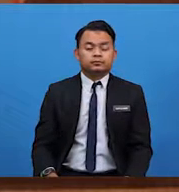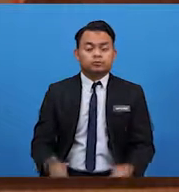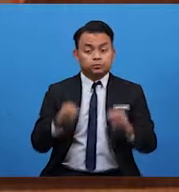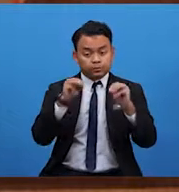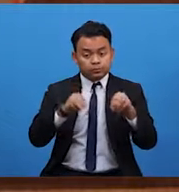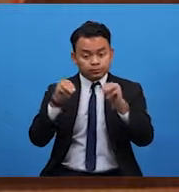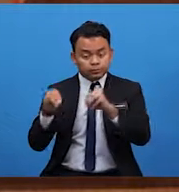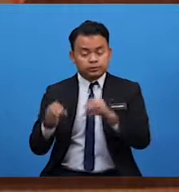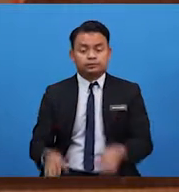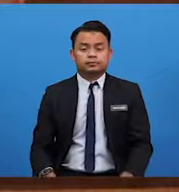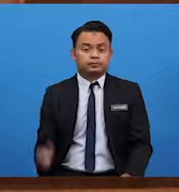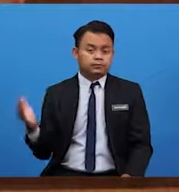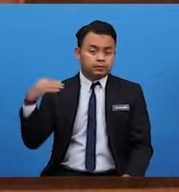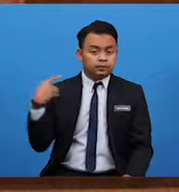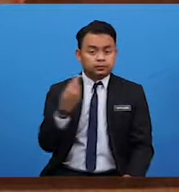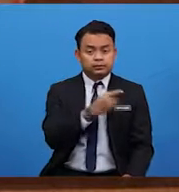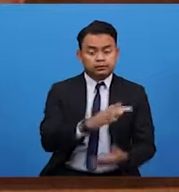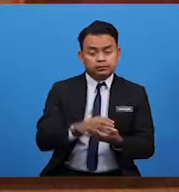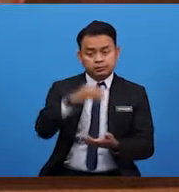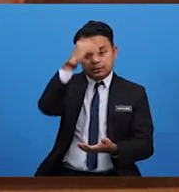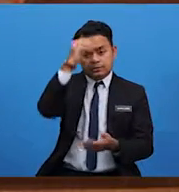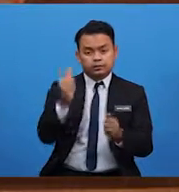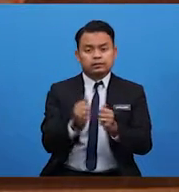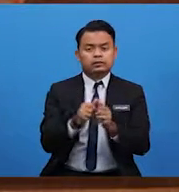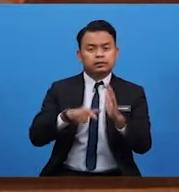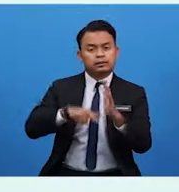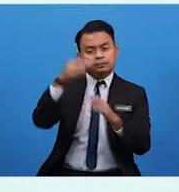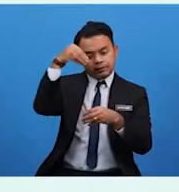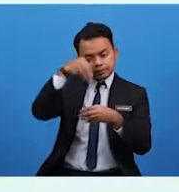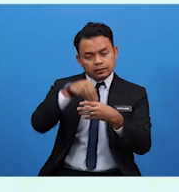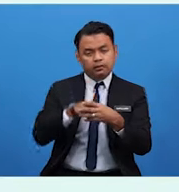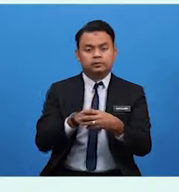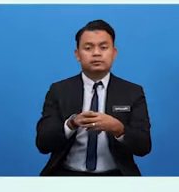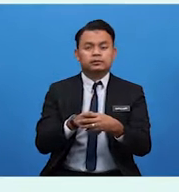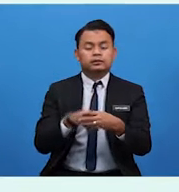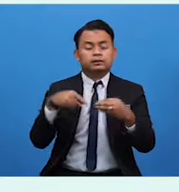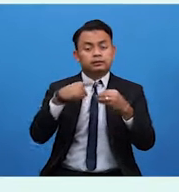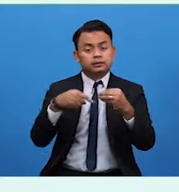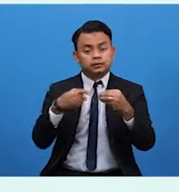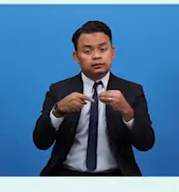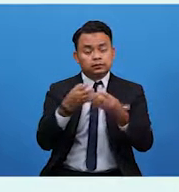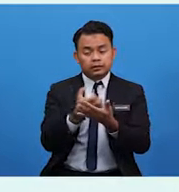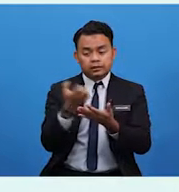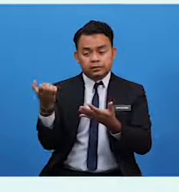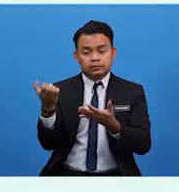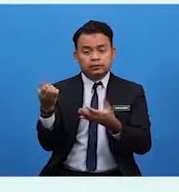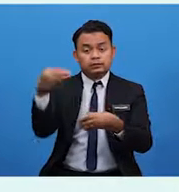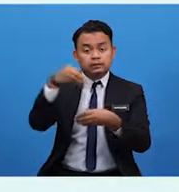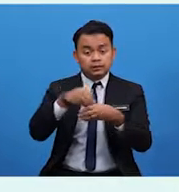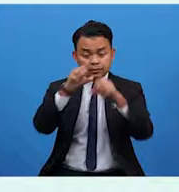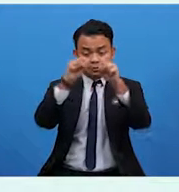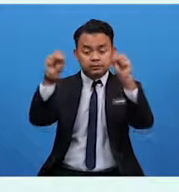Murid-murid, mari kita belajar dengan lebih mendalam berkenaan dengan elemen yang terdapat dalam sistem